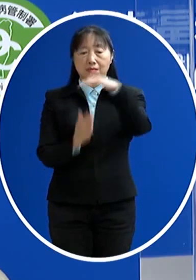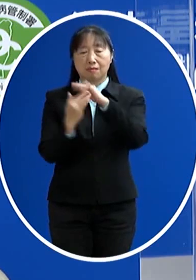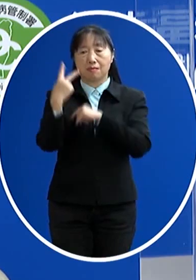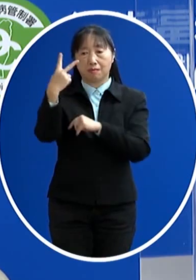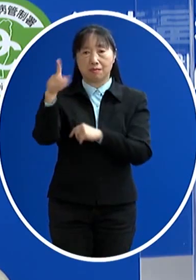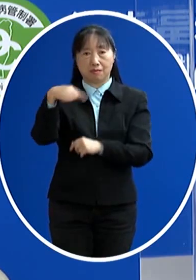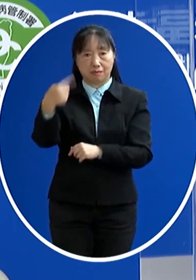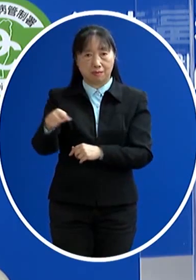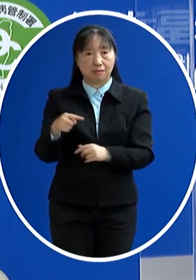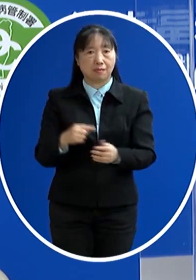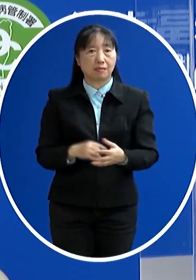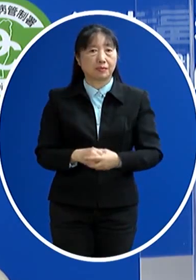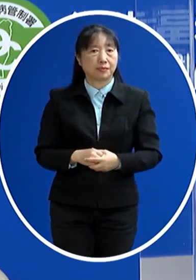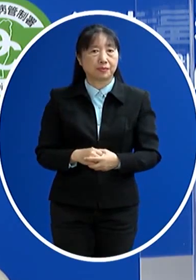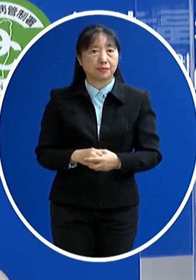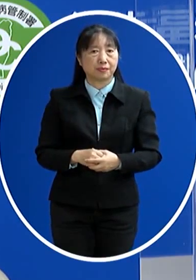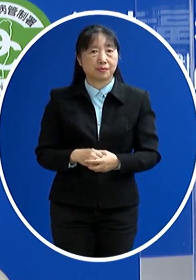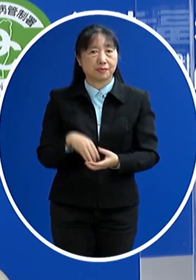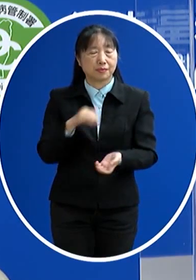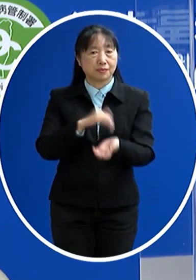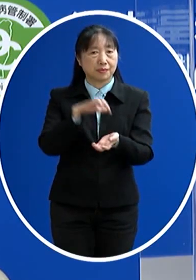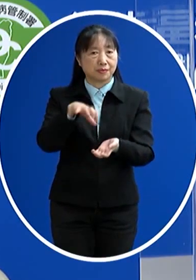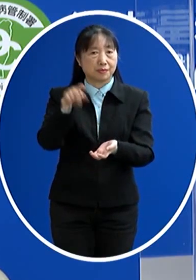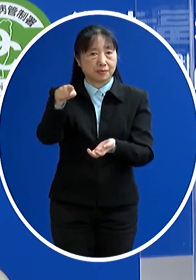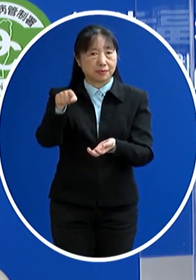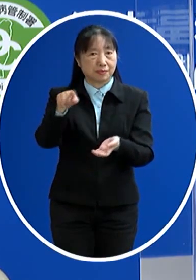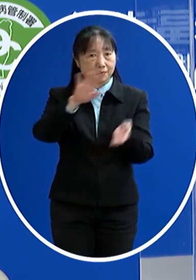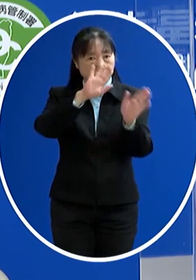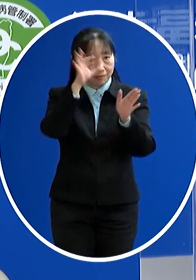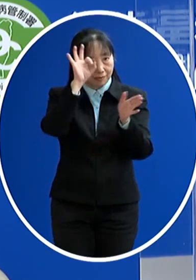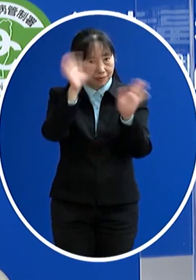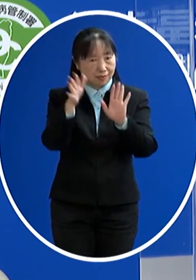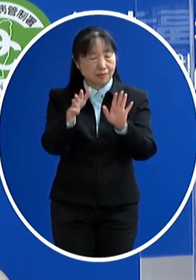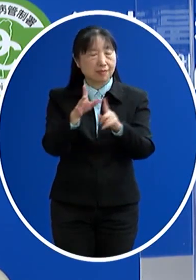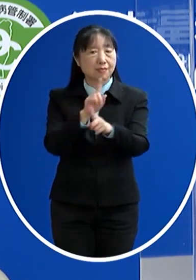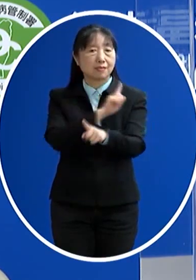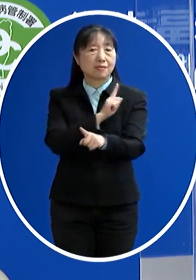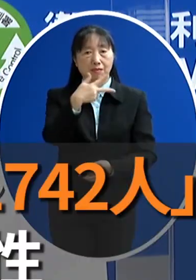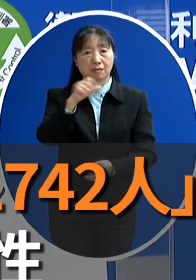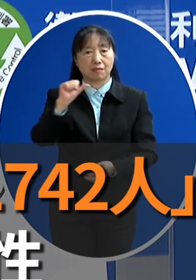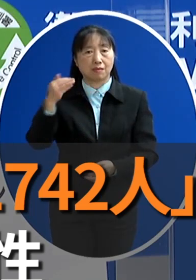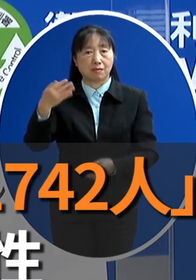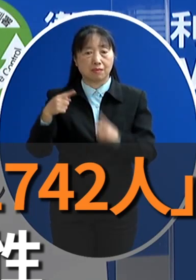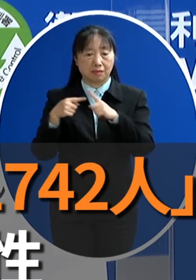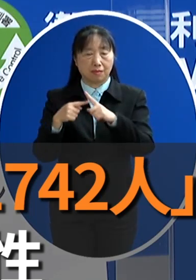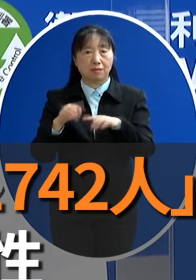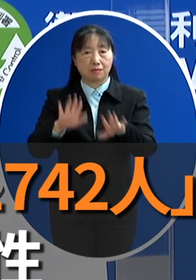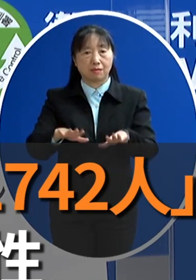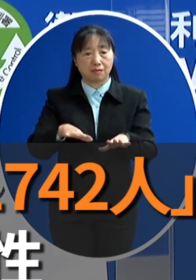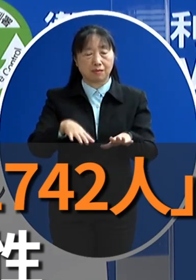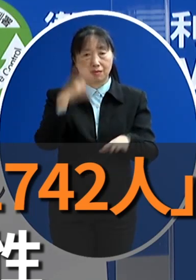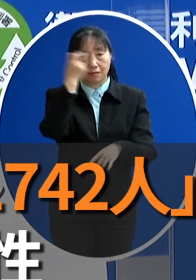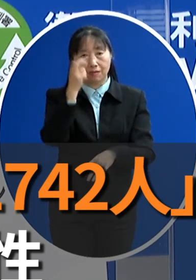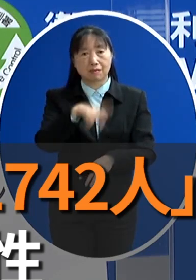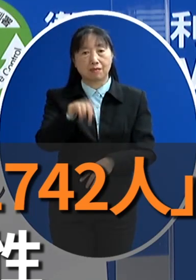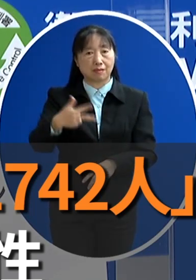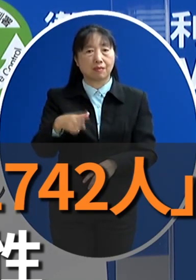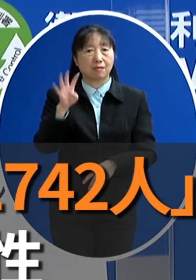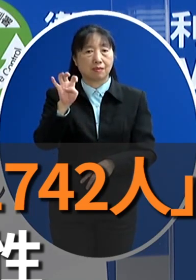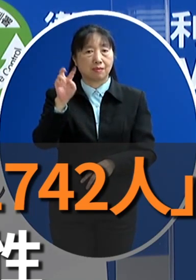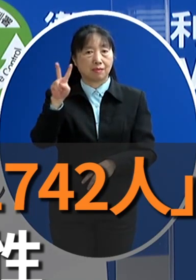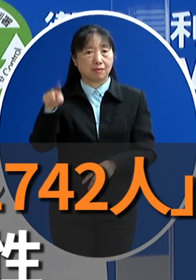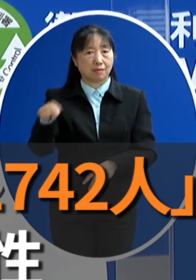为原则。那医院当然是他们的情况可以予以调整。那已经采了